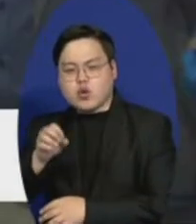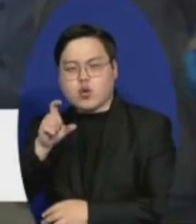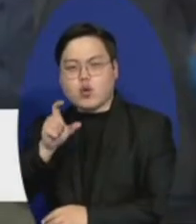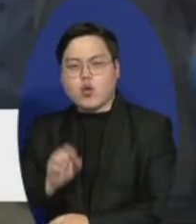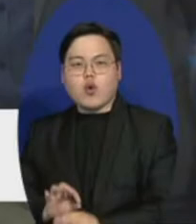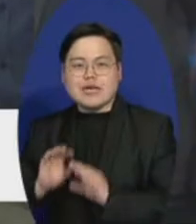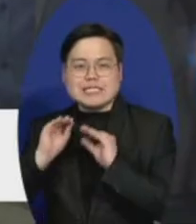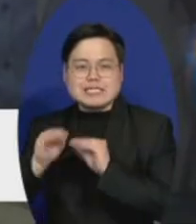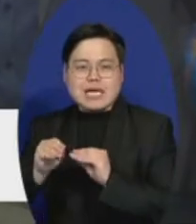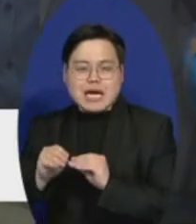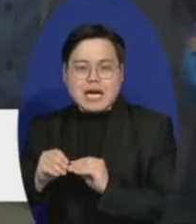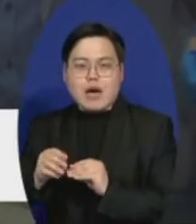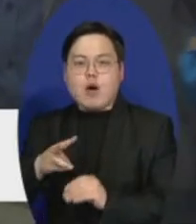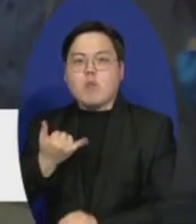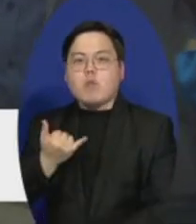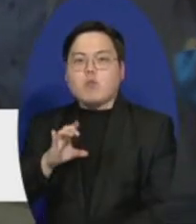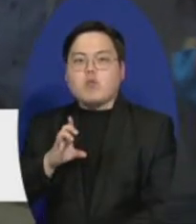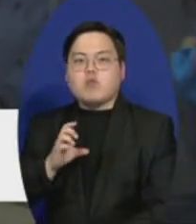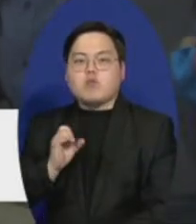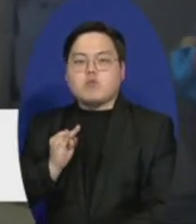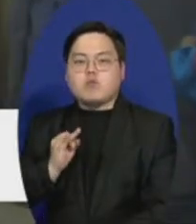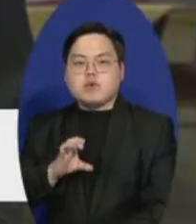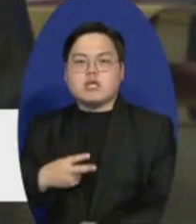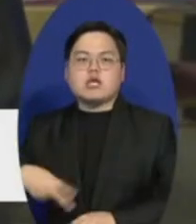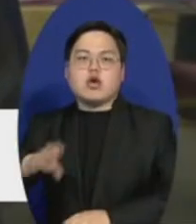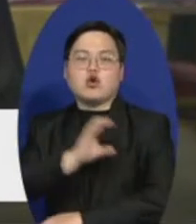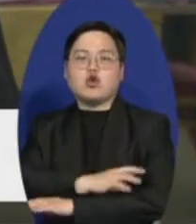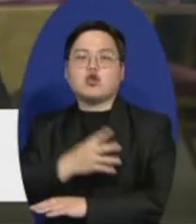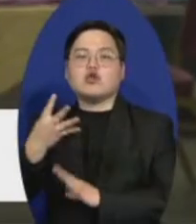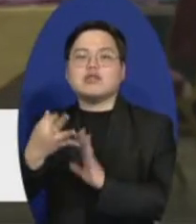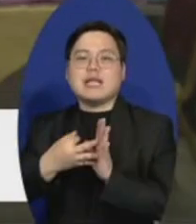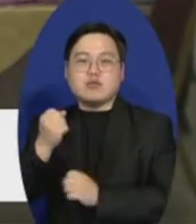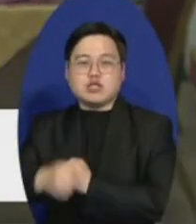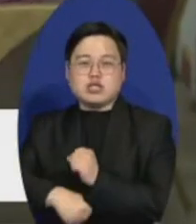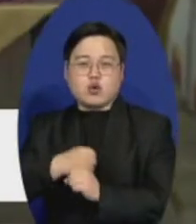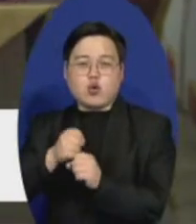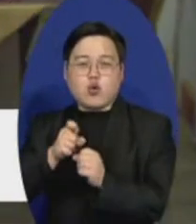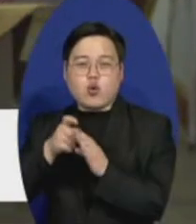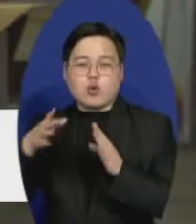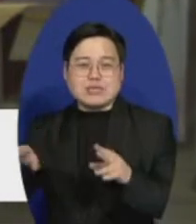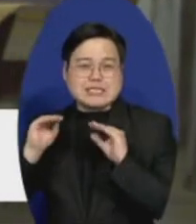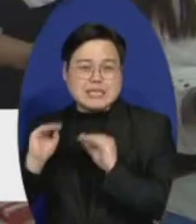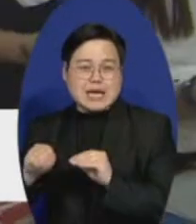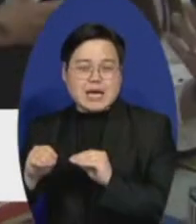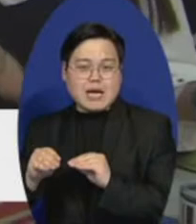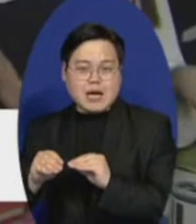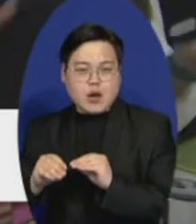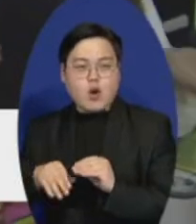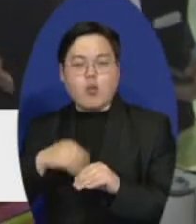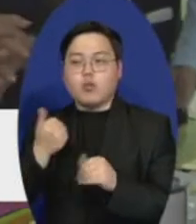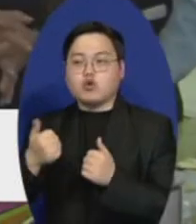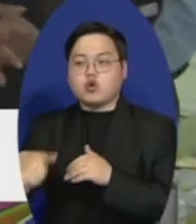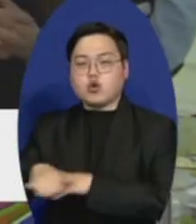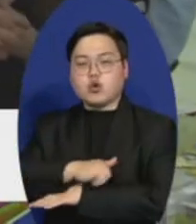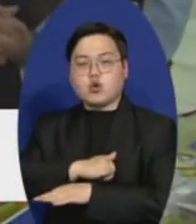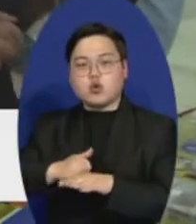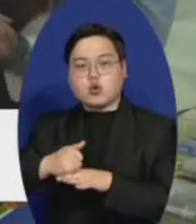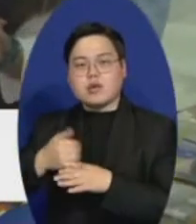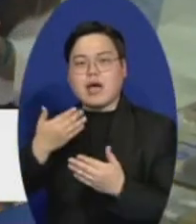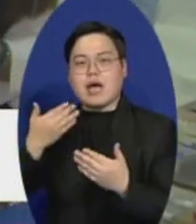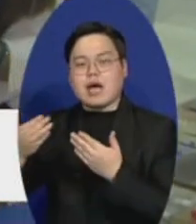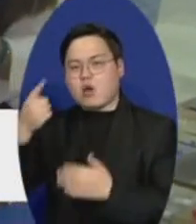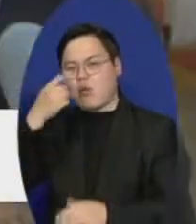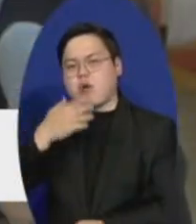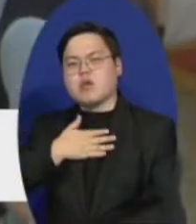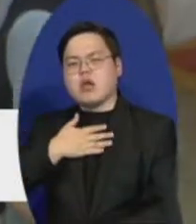олон 48 жилийн хугацаанд гүйцэтгэсэн байна. Гэхдээ одоо бид хүний хөгжлийн индексээр дийлэнх улс орнуудаас хойгоор байранд